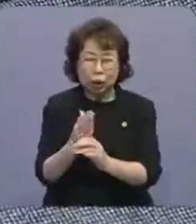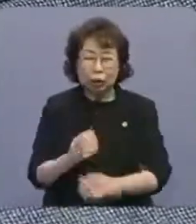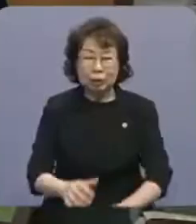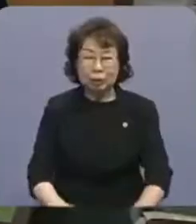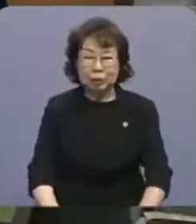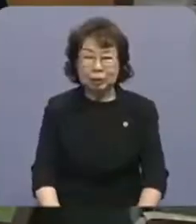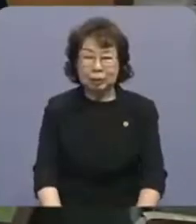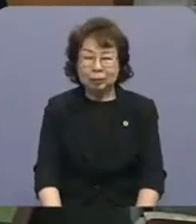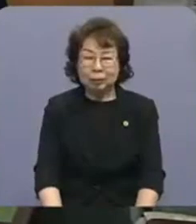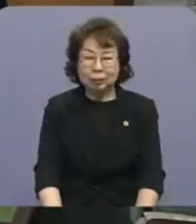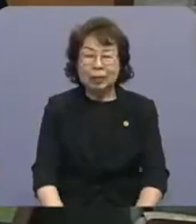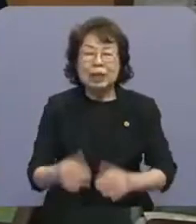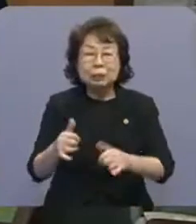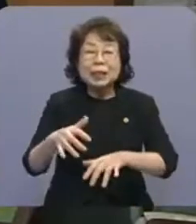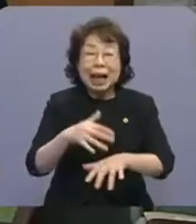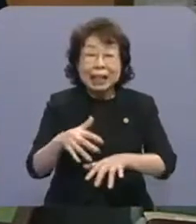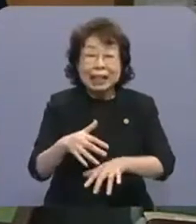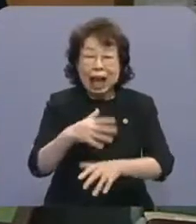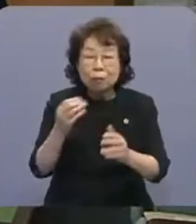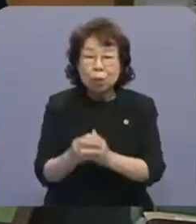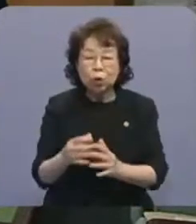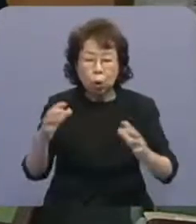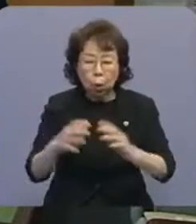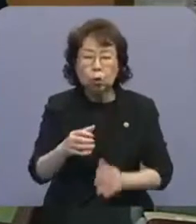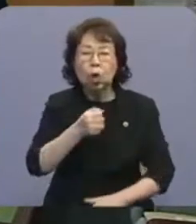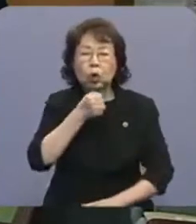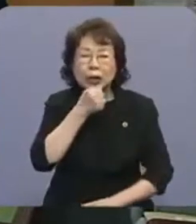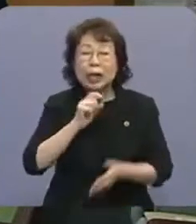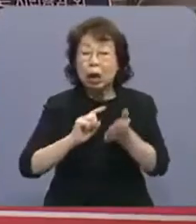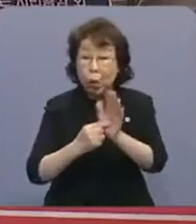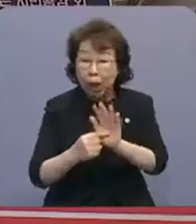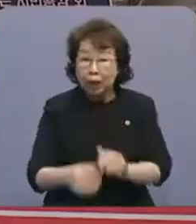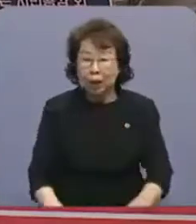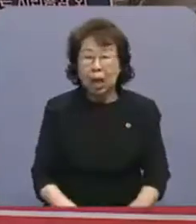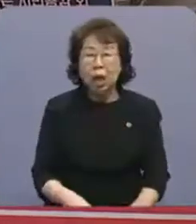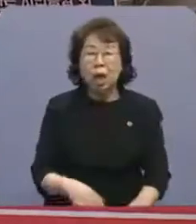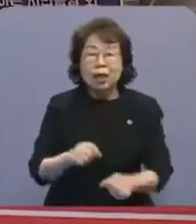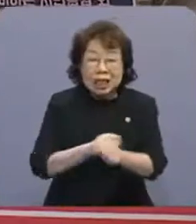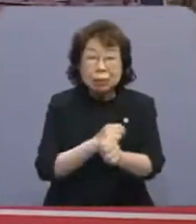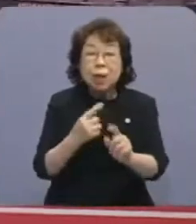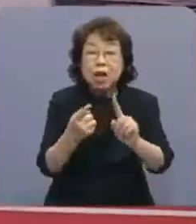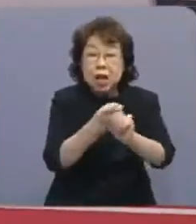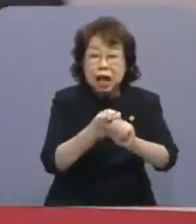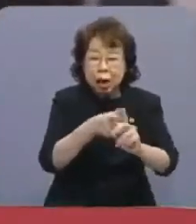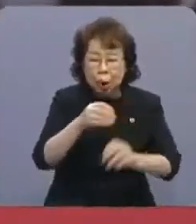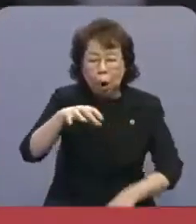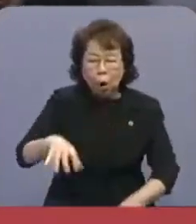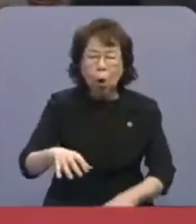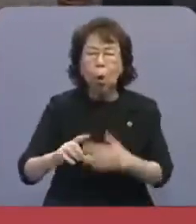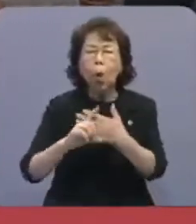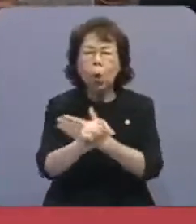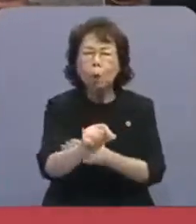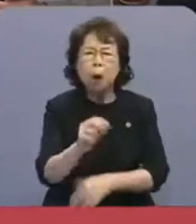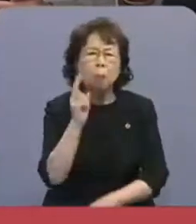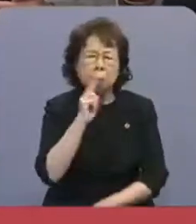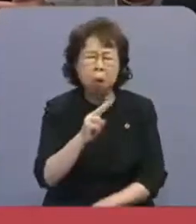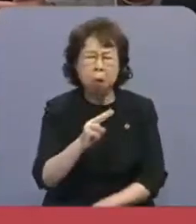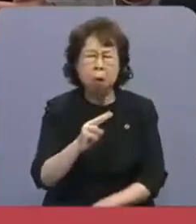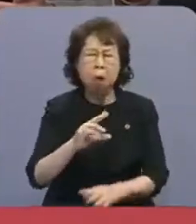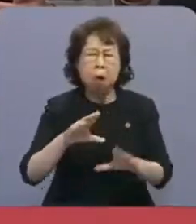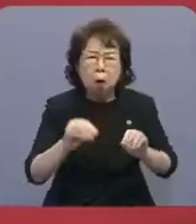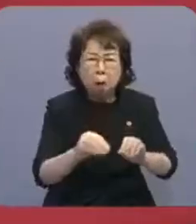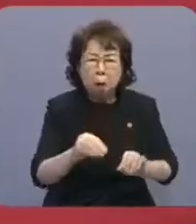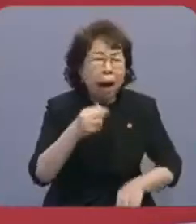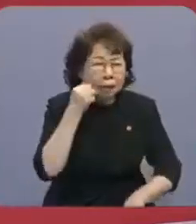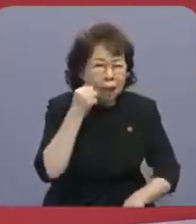밝혔습니다. 시민단체들은 공동 기자회견을 열고 불경특별연합은 지방소멸의 위기 속에서 대안이 될 수